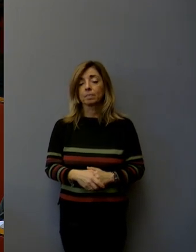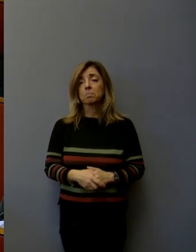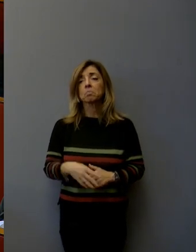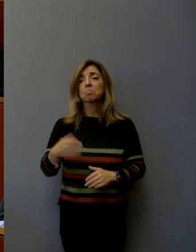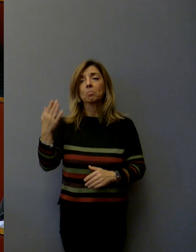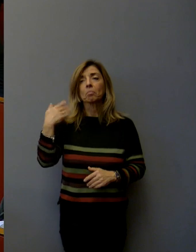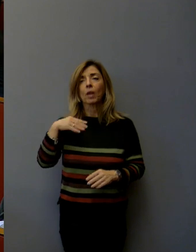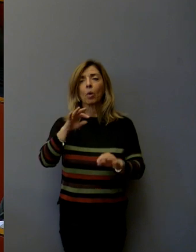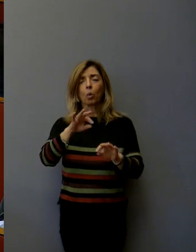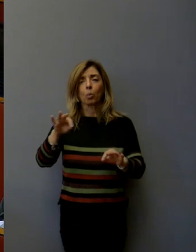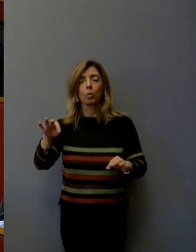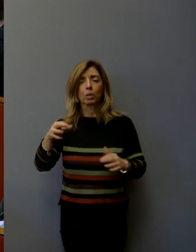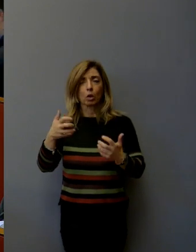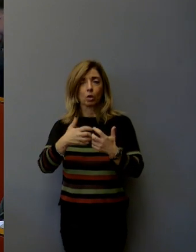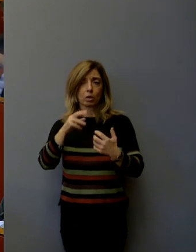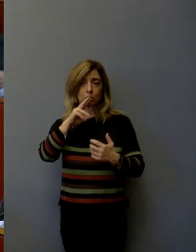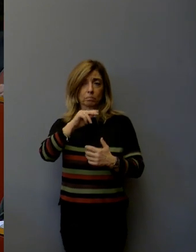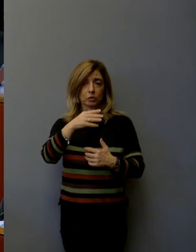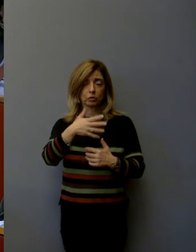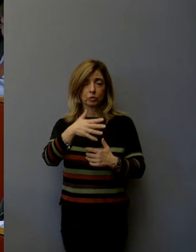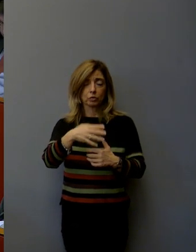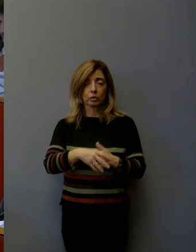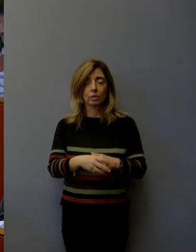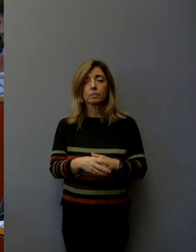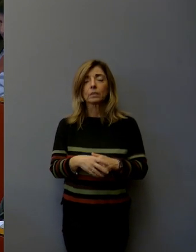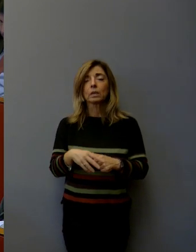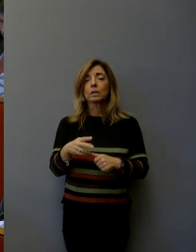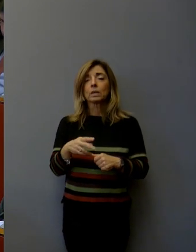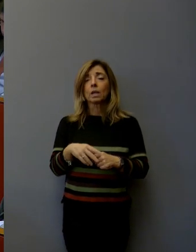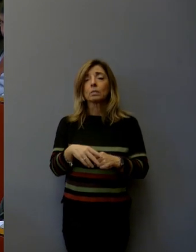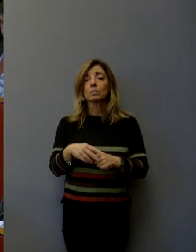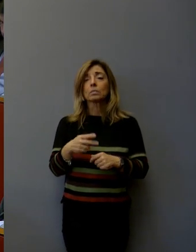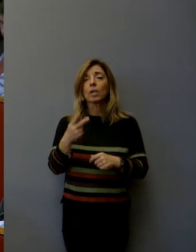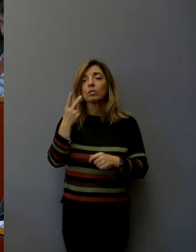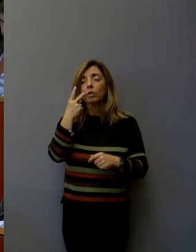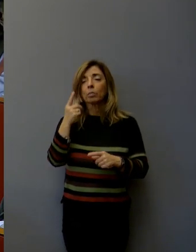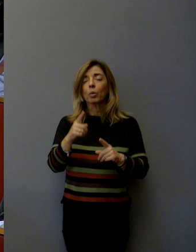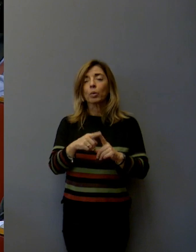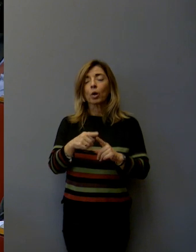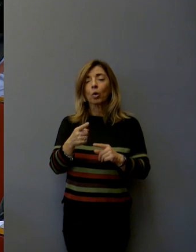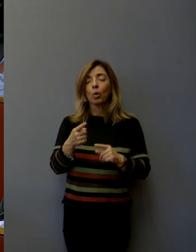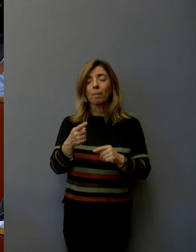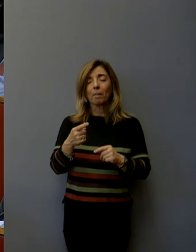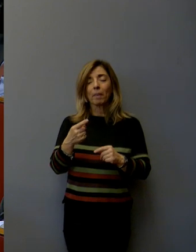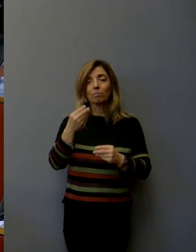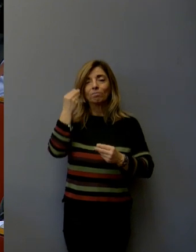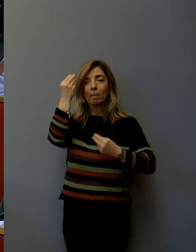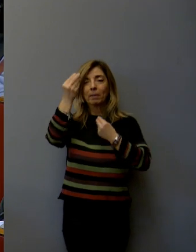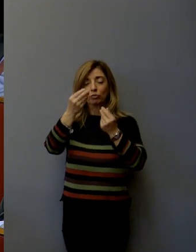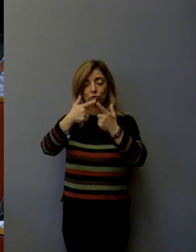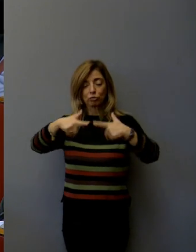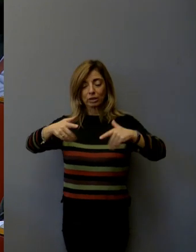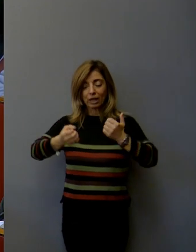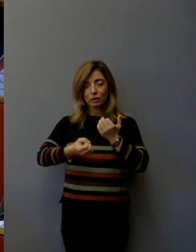collega Prima no Per una volta combattersi due proprio due idee di sviluppo della città ed immaginazione